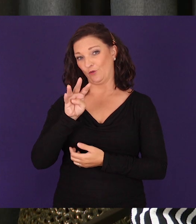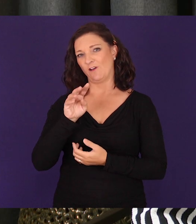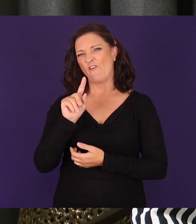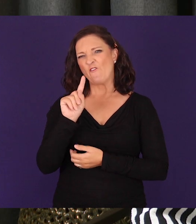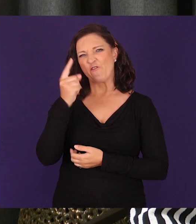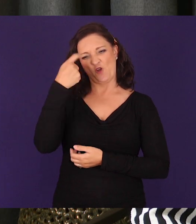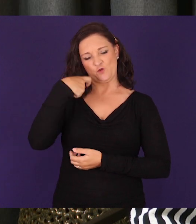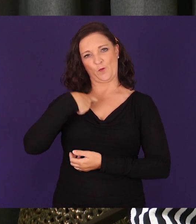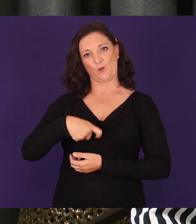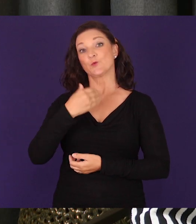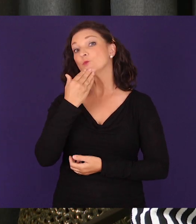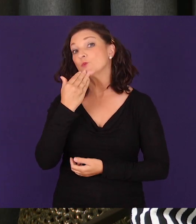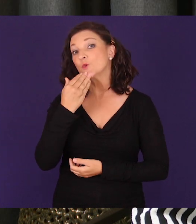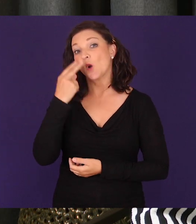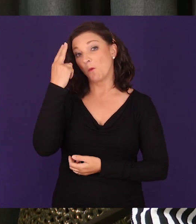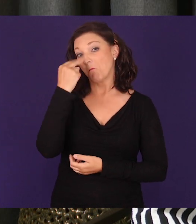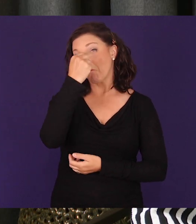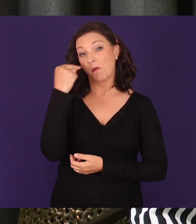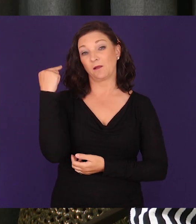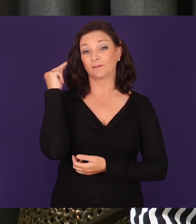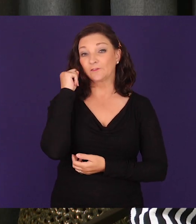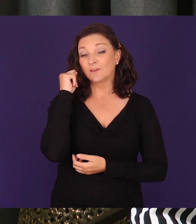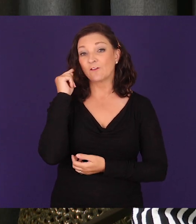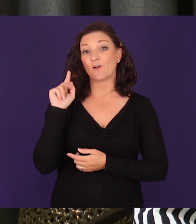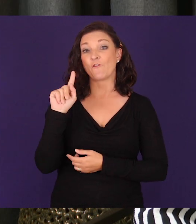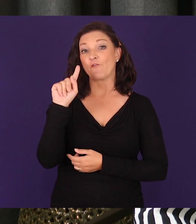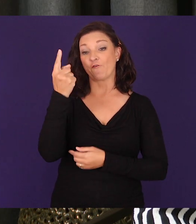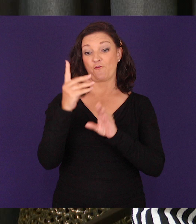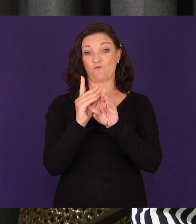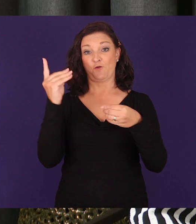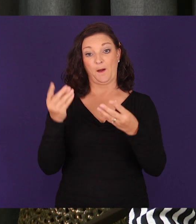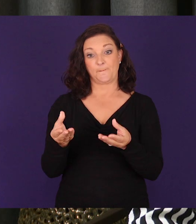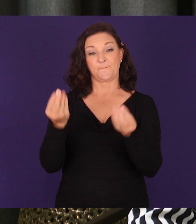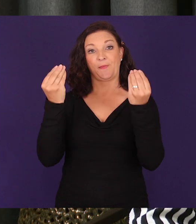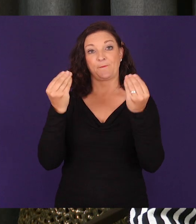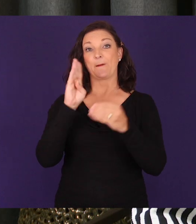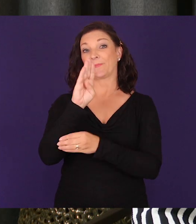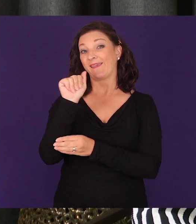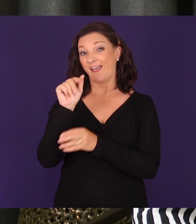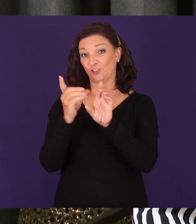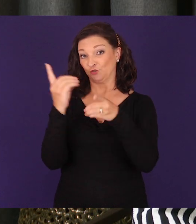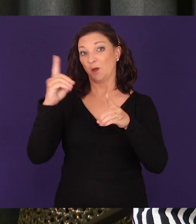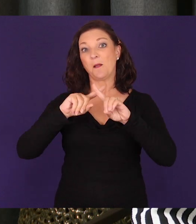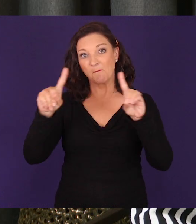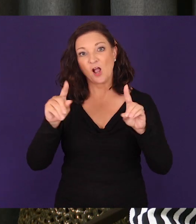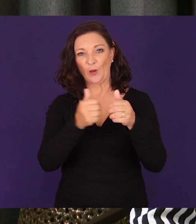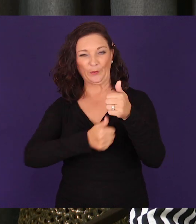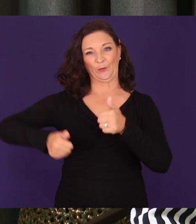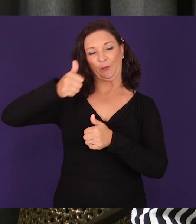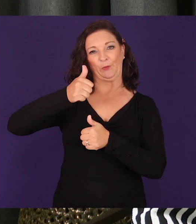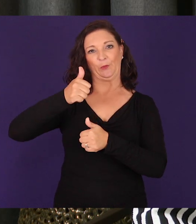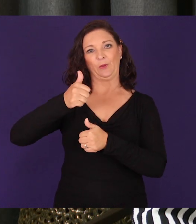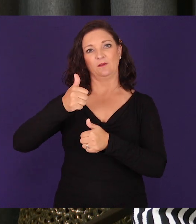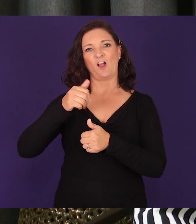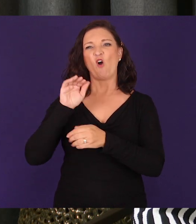eerste blinde doewe persoon geword om haar graad BA graad met lof te slaag. Sy het 14